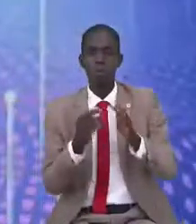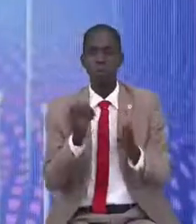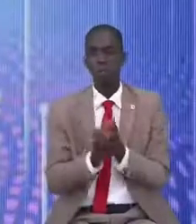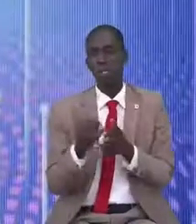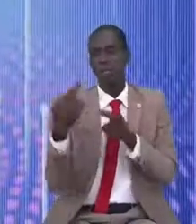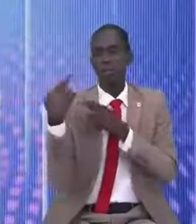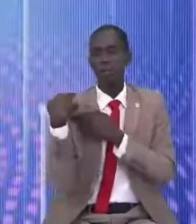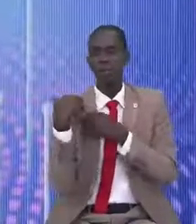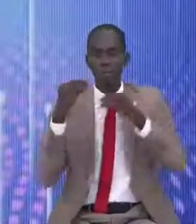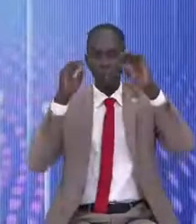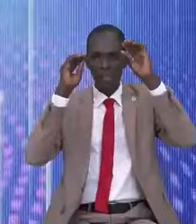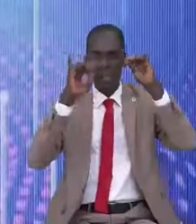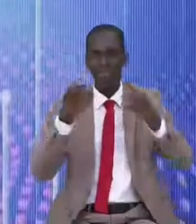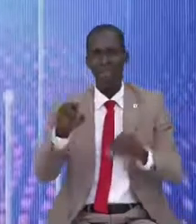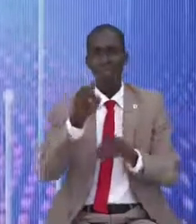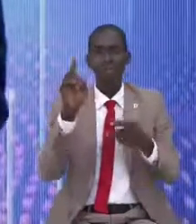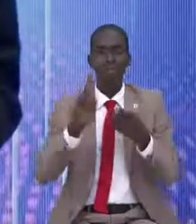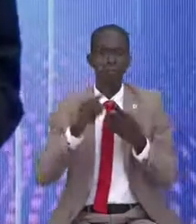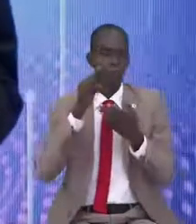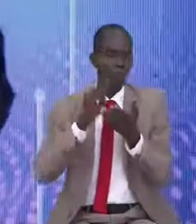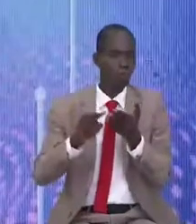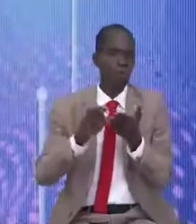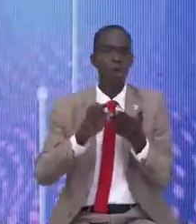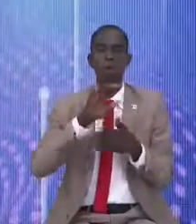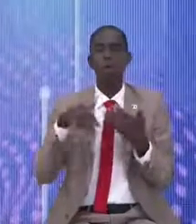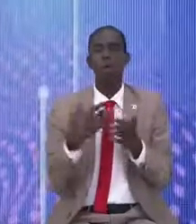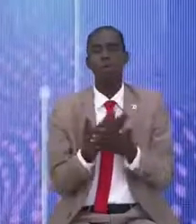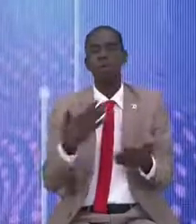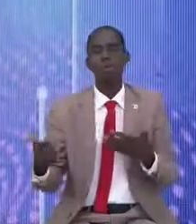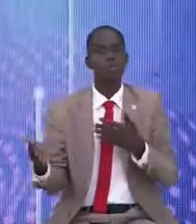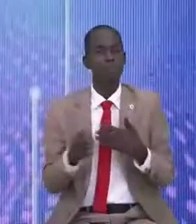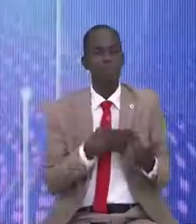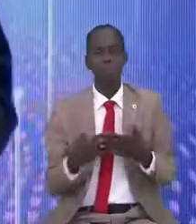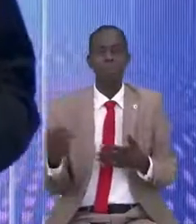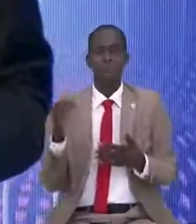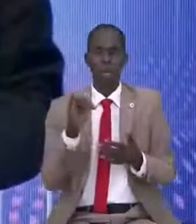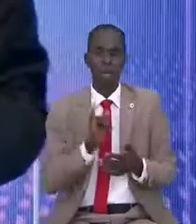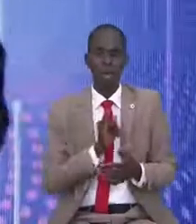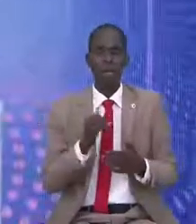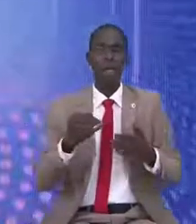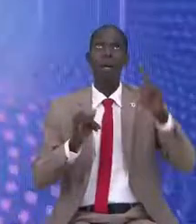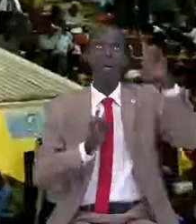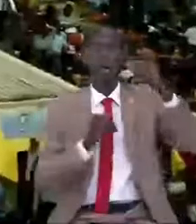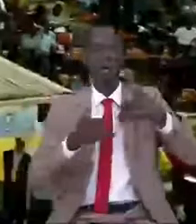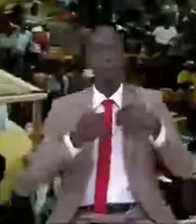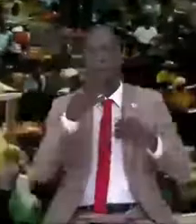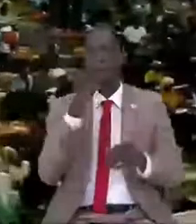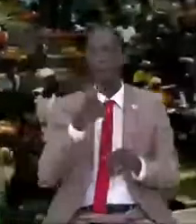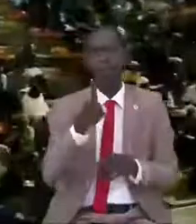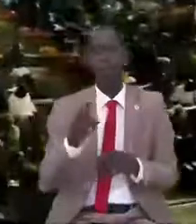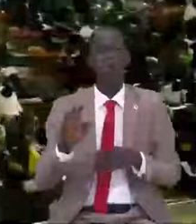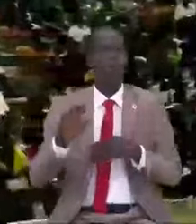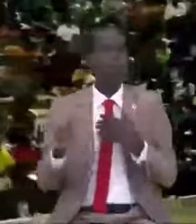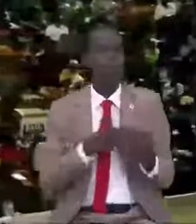nous assumons notre fonction et enseignez-leur à observer tout ce que je vous ai prescrit.